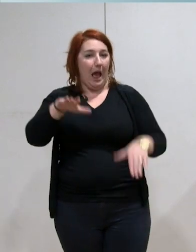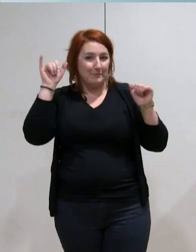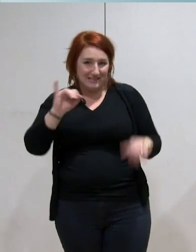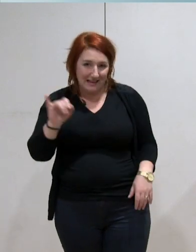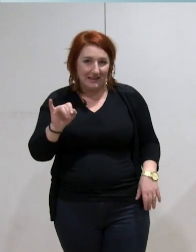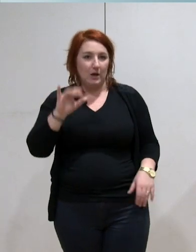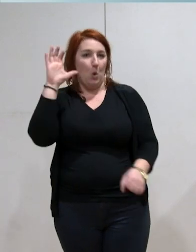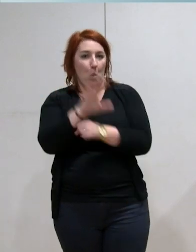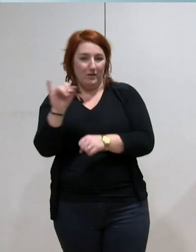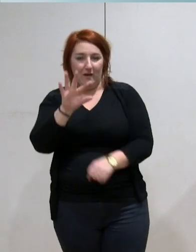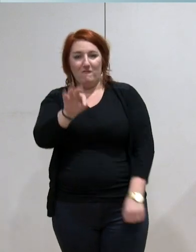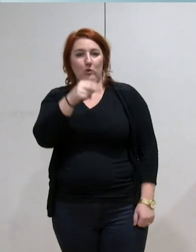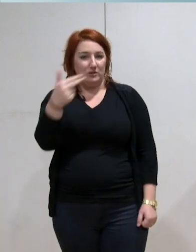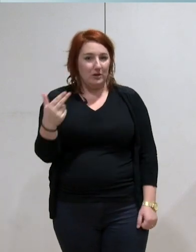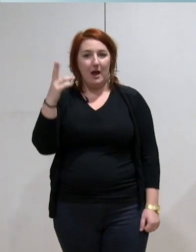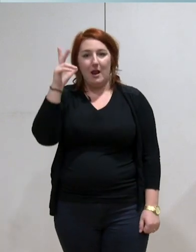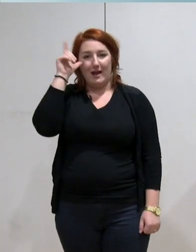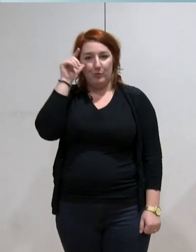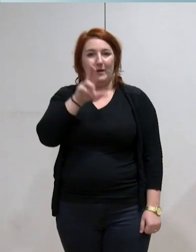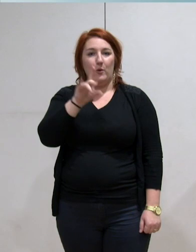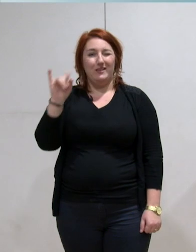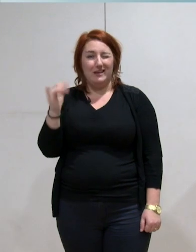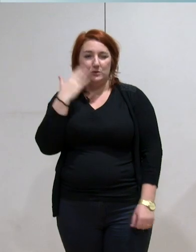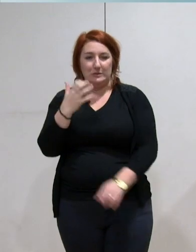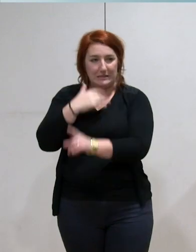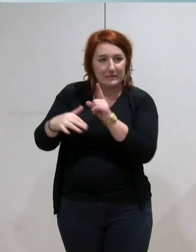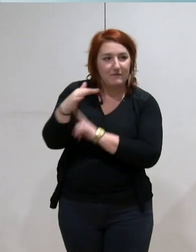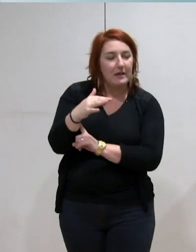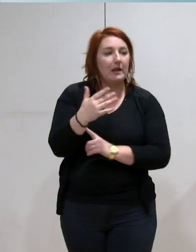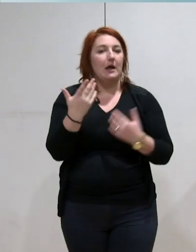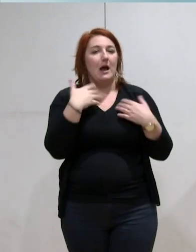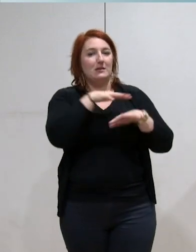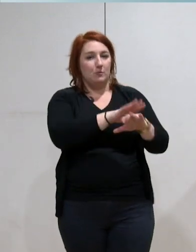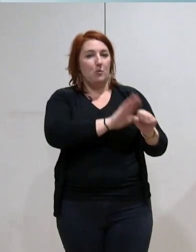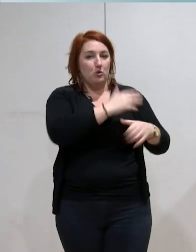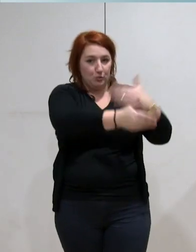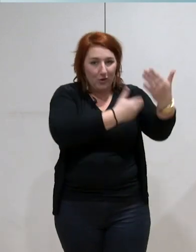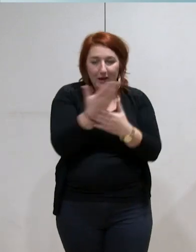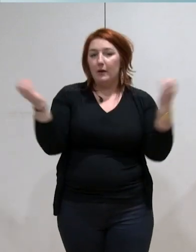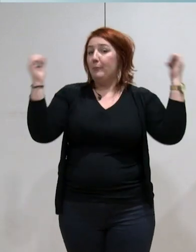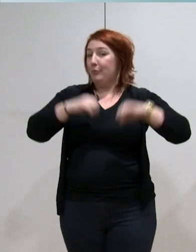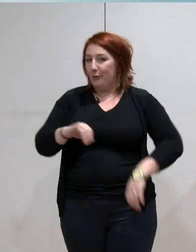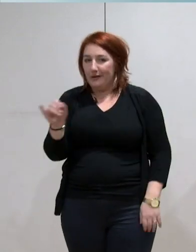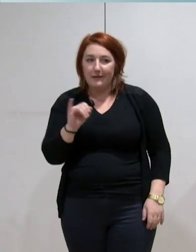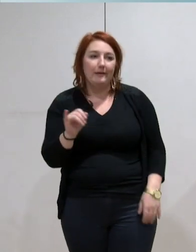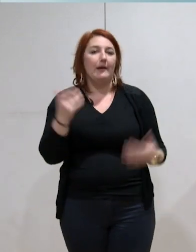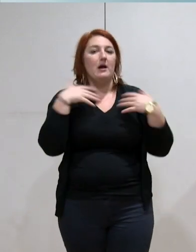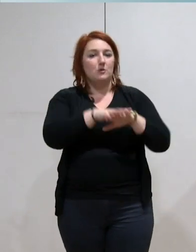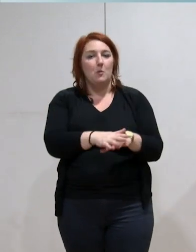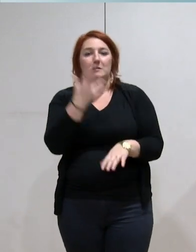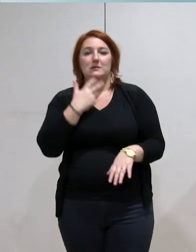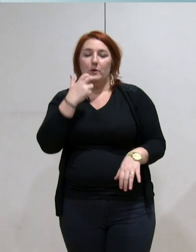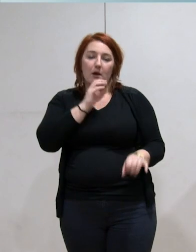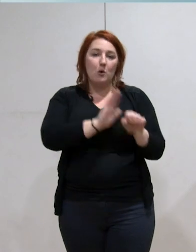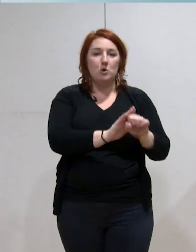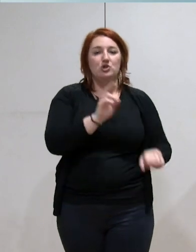qui vote contre Front national les républicains udi société civile le rassemblement de gauche et de progrès qui vote pour le rassemblement citoyen de la